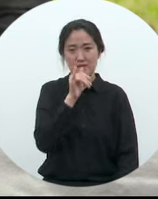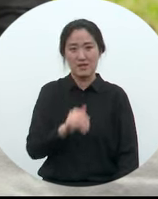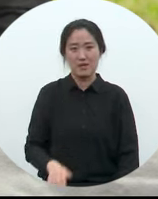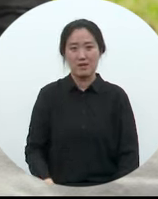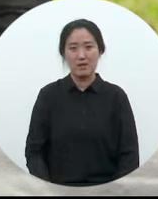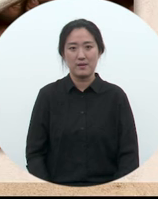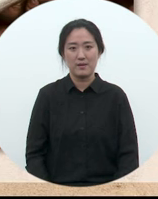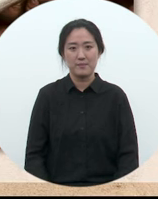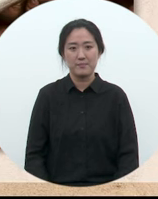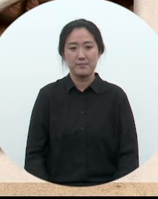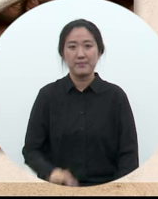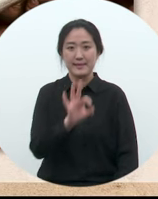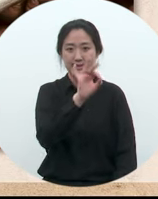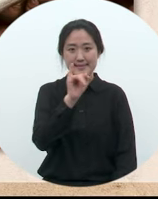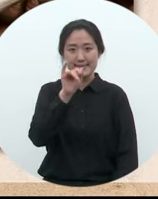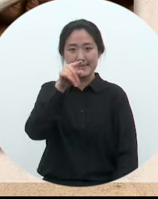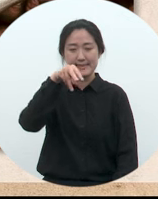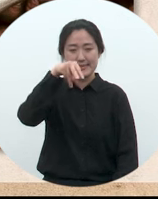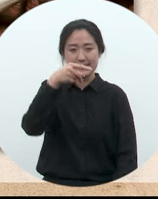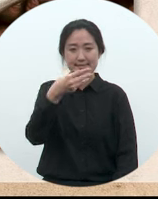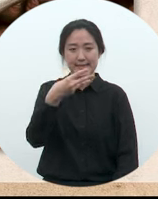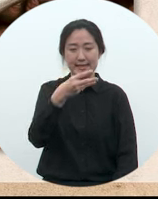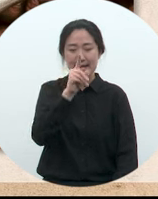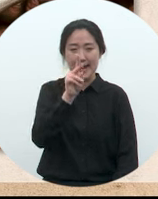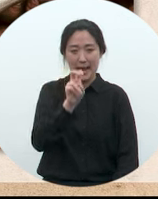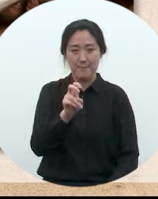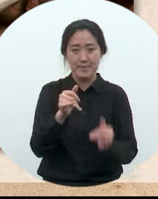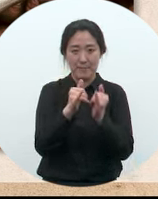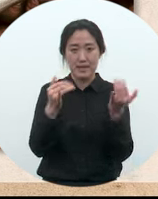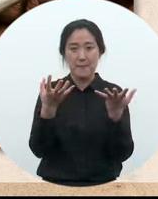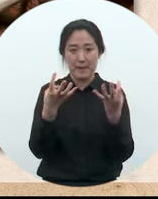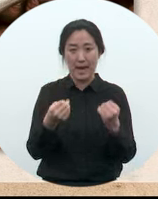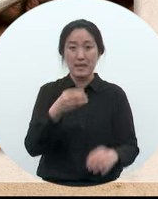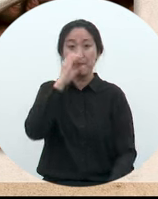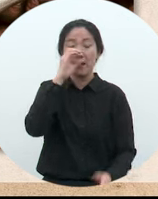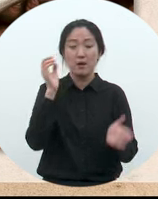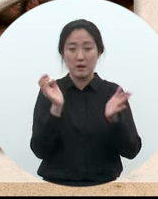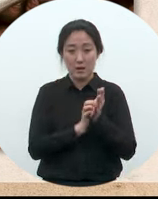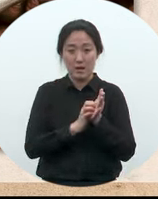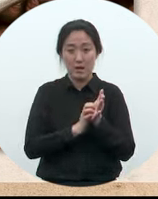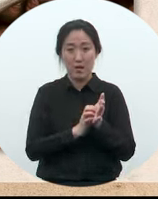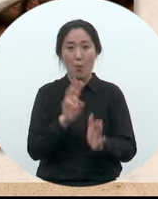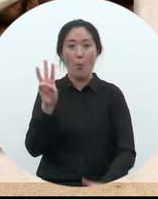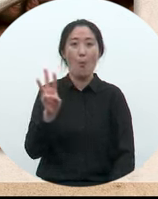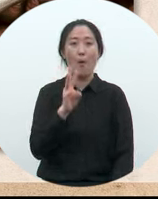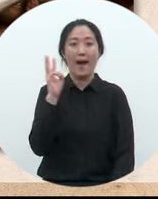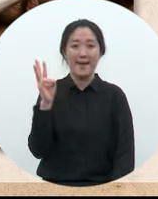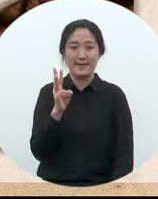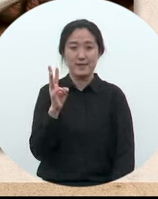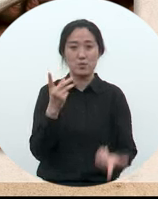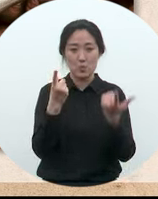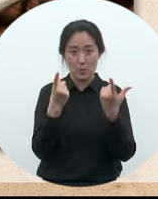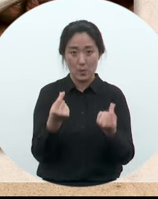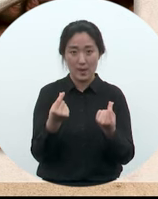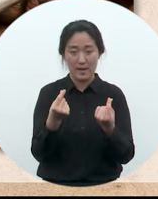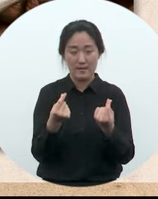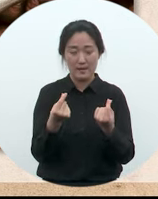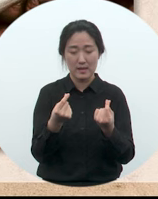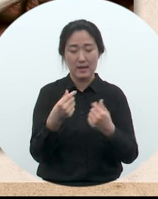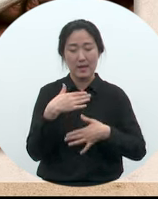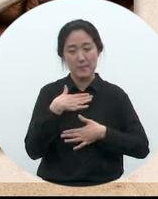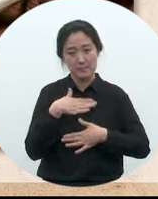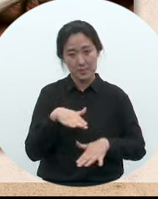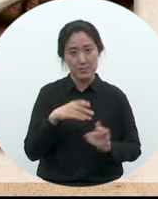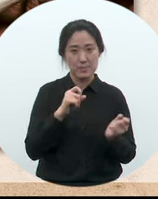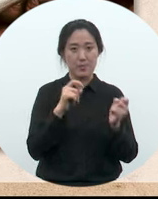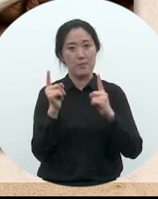있을 수가 있습니다. 이슬람 사람들이 많이 먹었죠. 그래서 이슬람 와인이다 얘기를 하고요. 야간 기도